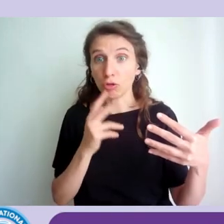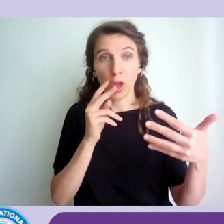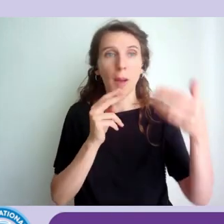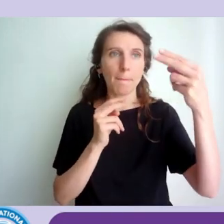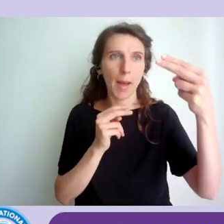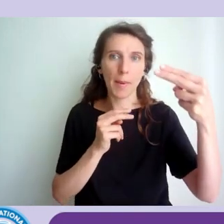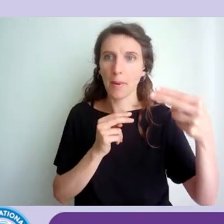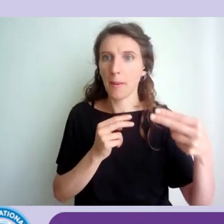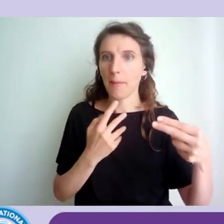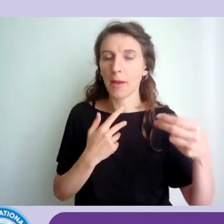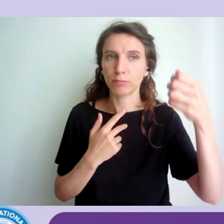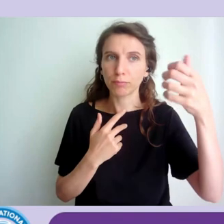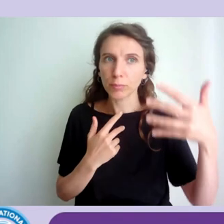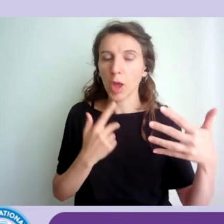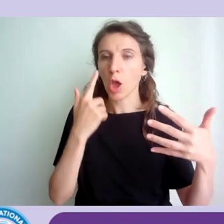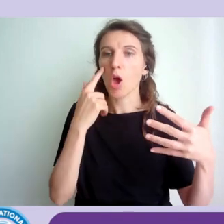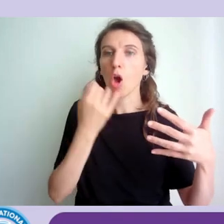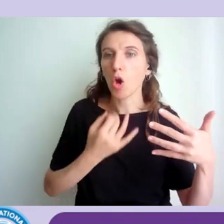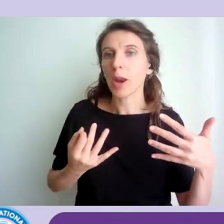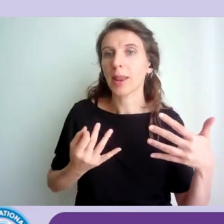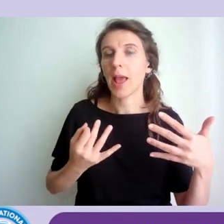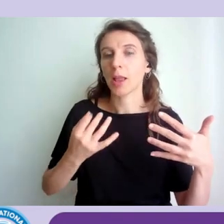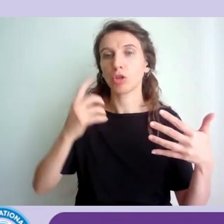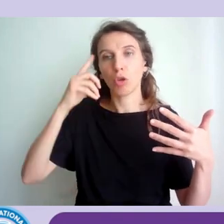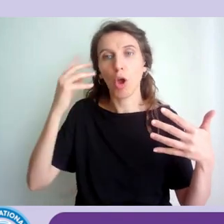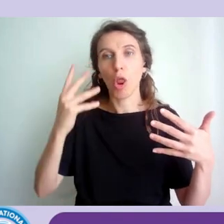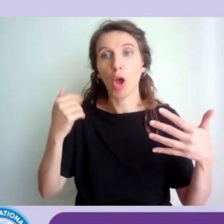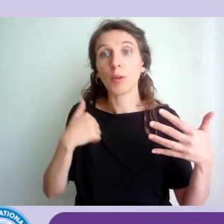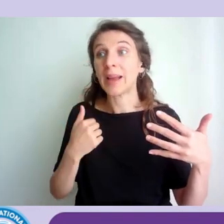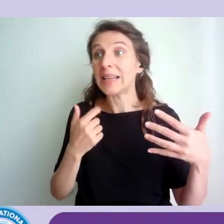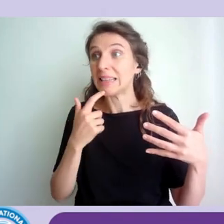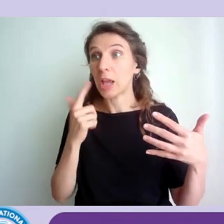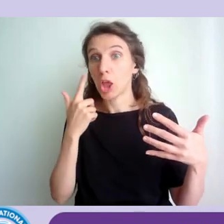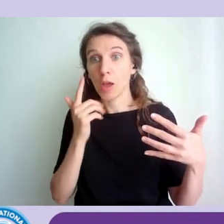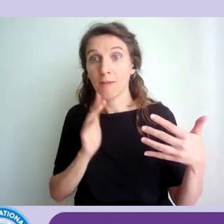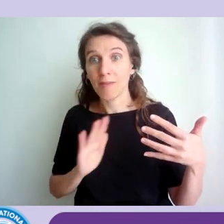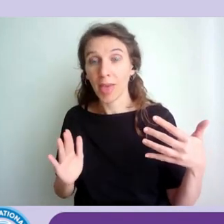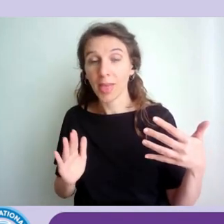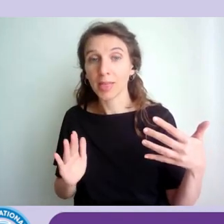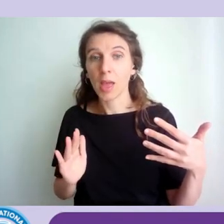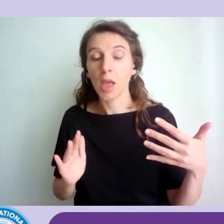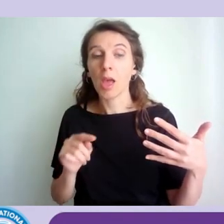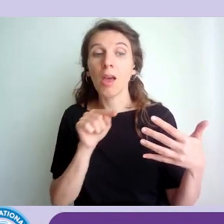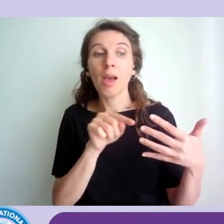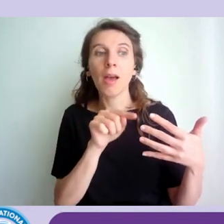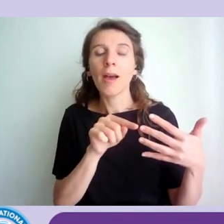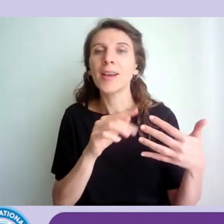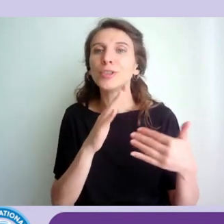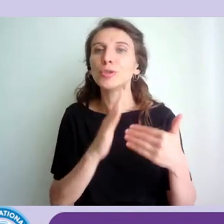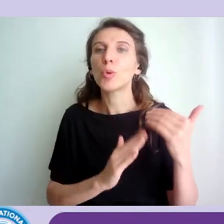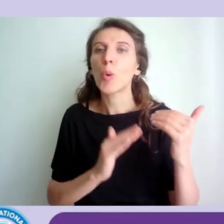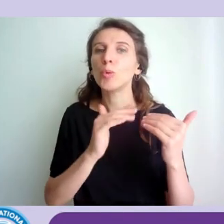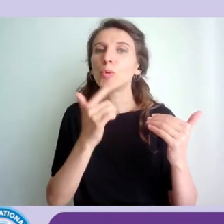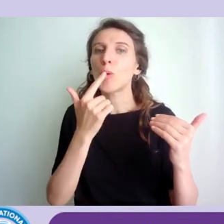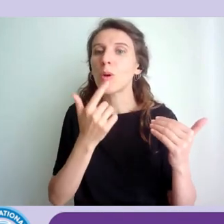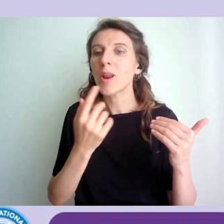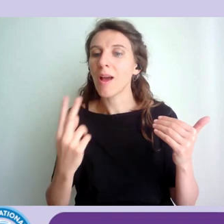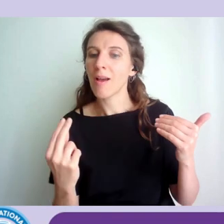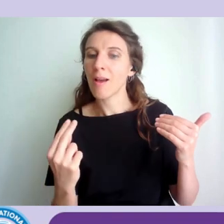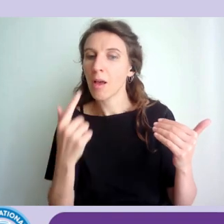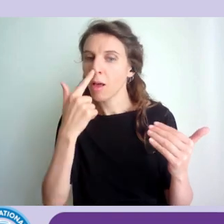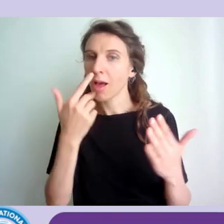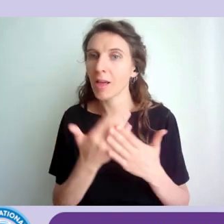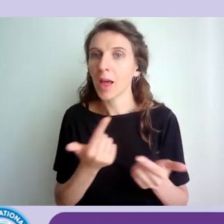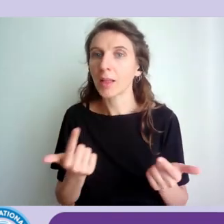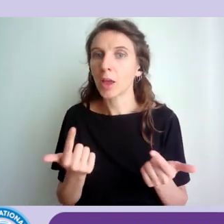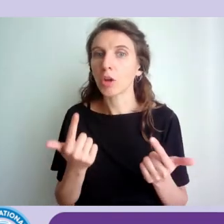logica e corretta dove deve aprirsi Ma per chi non vede siccome non c'è non è strutturata bene logicamente la